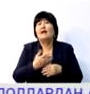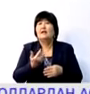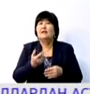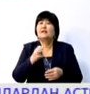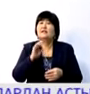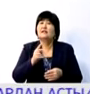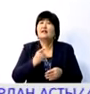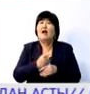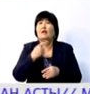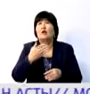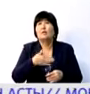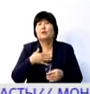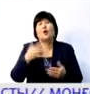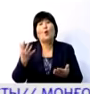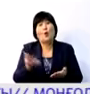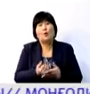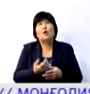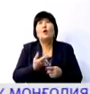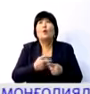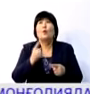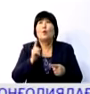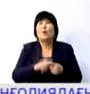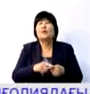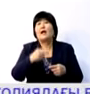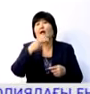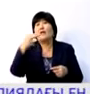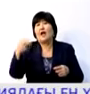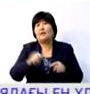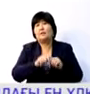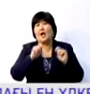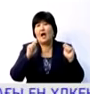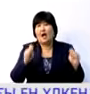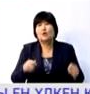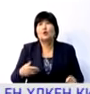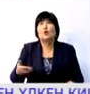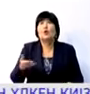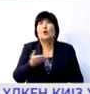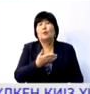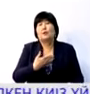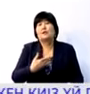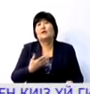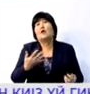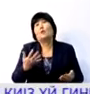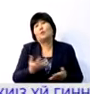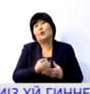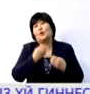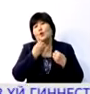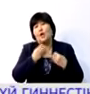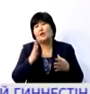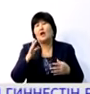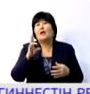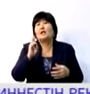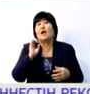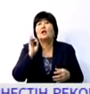айтылыпты. Ал біздің ұтқанымыз осы тақырыпты ашу біздің еншімізге бұйырғандай болды. Өйткені біз